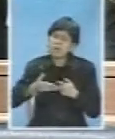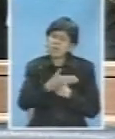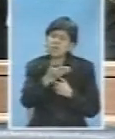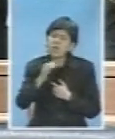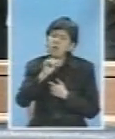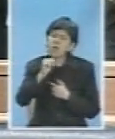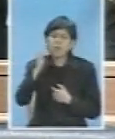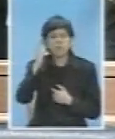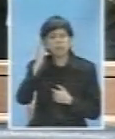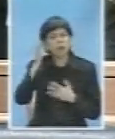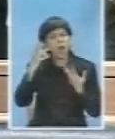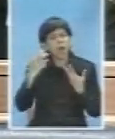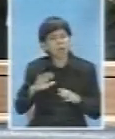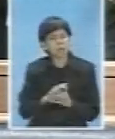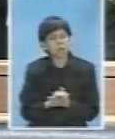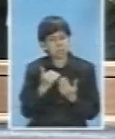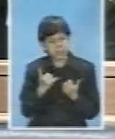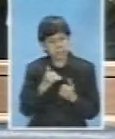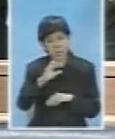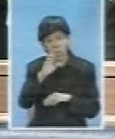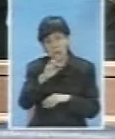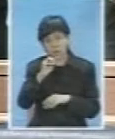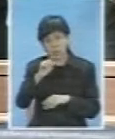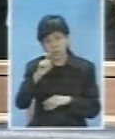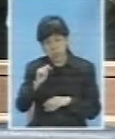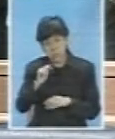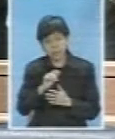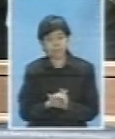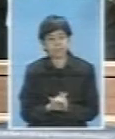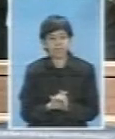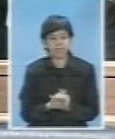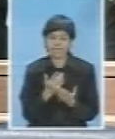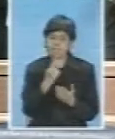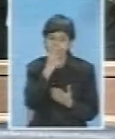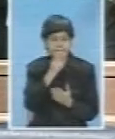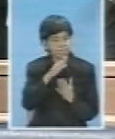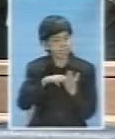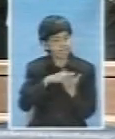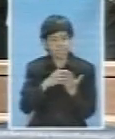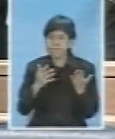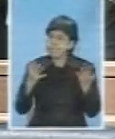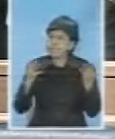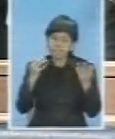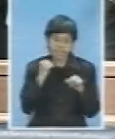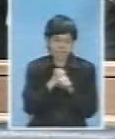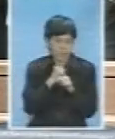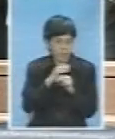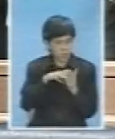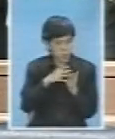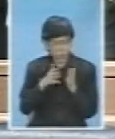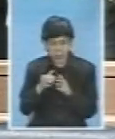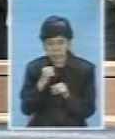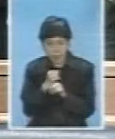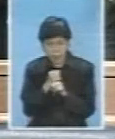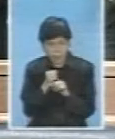ภานี้ได้อภิปรายไปแล้วว่าเนื่องจากรัฐมนตรีขาดยุทธศาสตร์ในเชิงนโยบายที่ชัดเจ